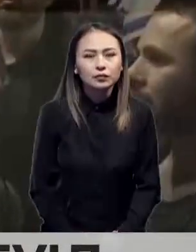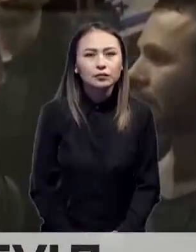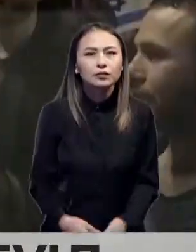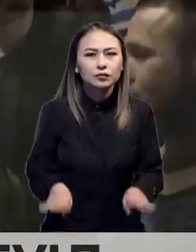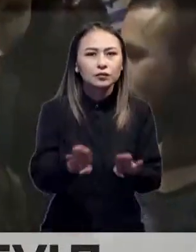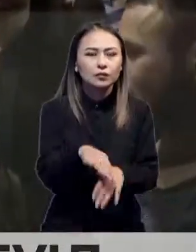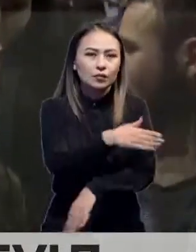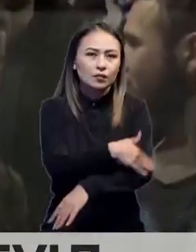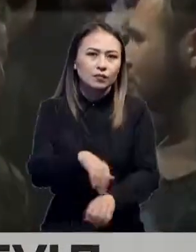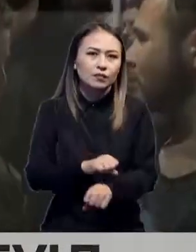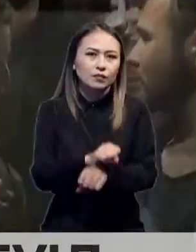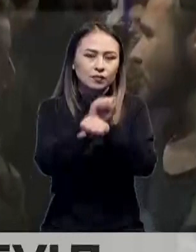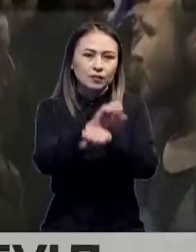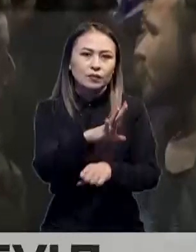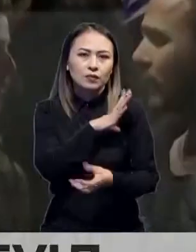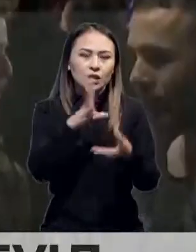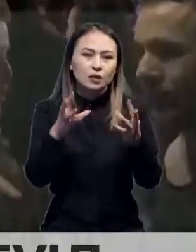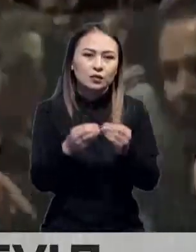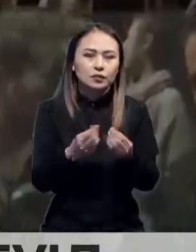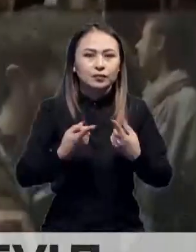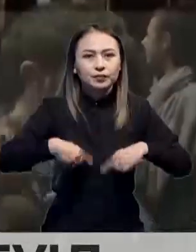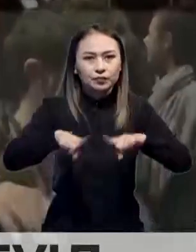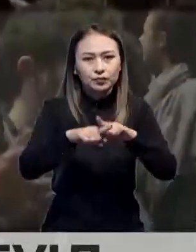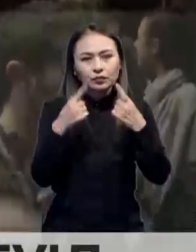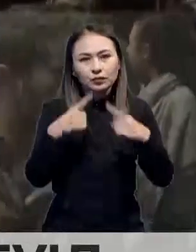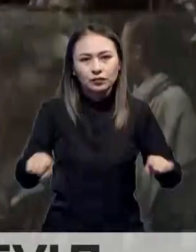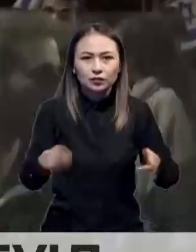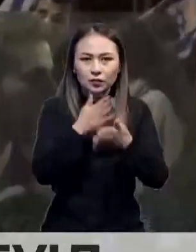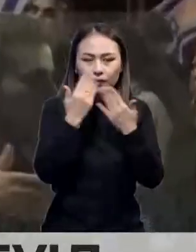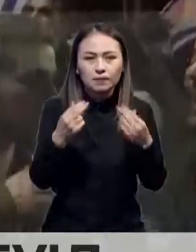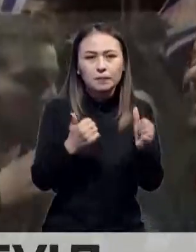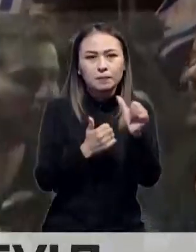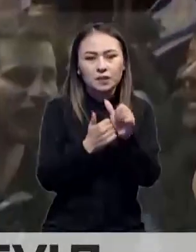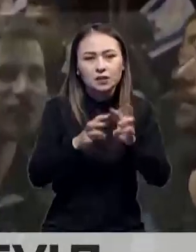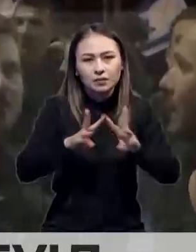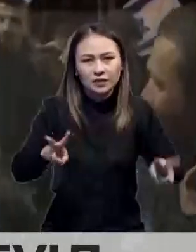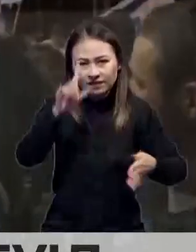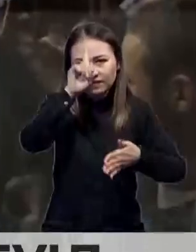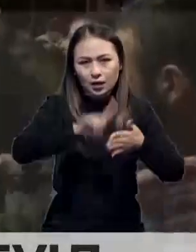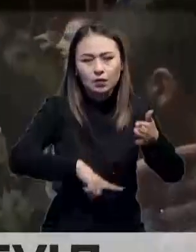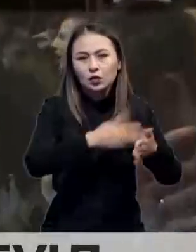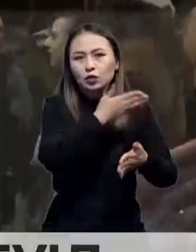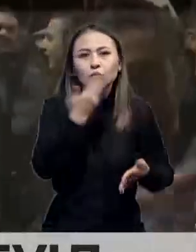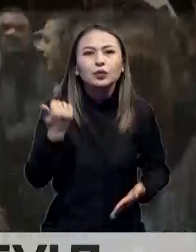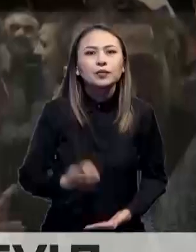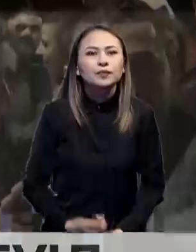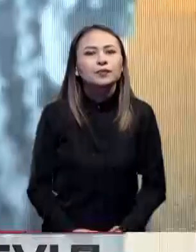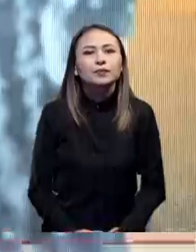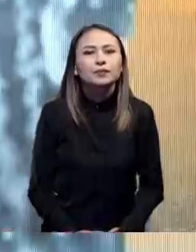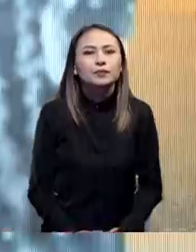Осылай көшеге шығып, жаппай ереуіл ұйымдастырудан басқа амал қалмады. Премьер-министрге деген сенім жоқ енді бізде.